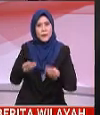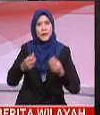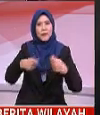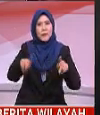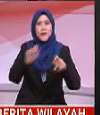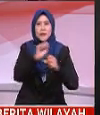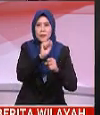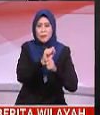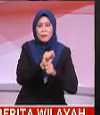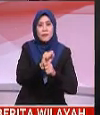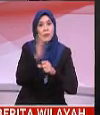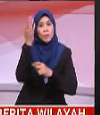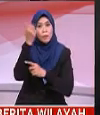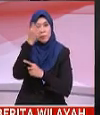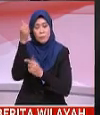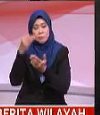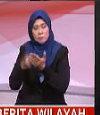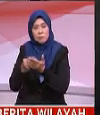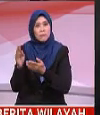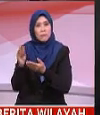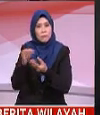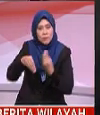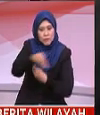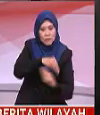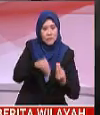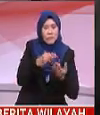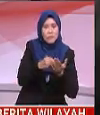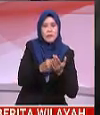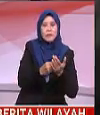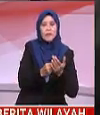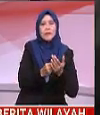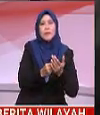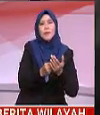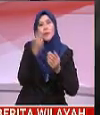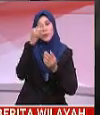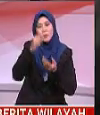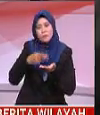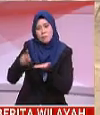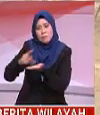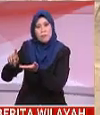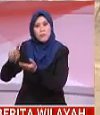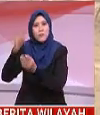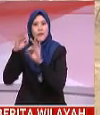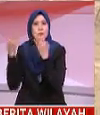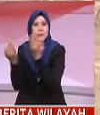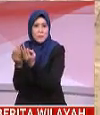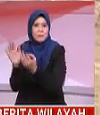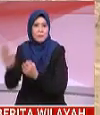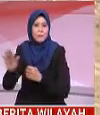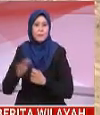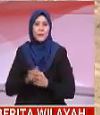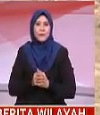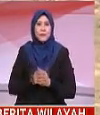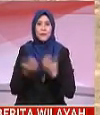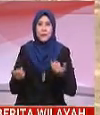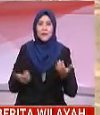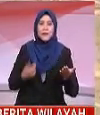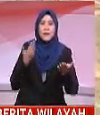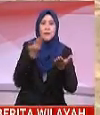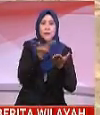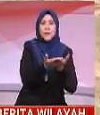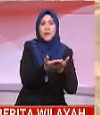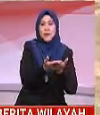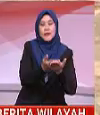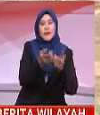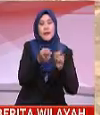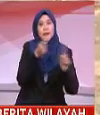diorang tahu boleh menjana pendapatan untuk pendapatan keluarga mereka. Dan selain itu, saya juga menawarkan kepada Pusat